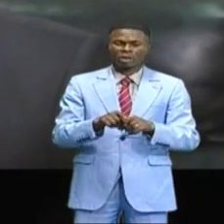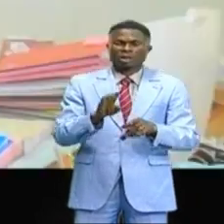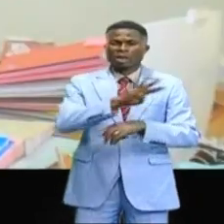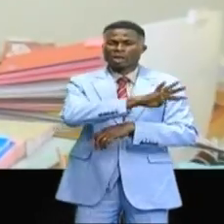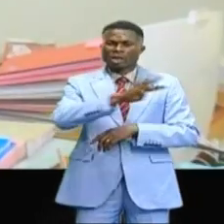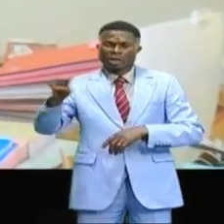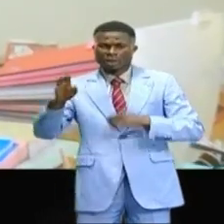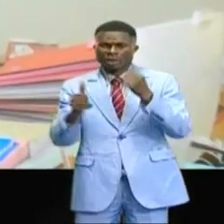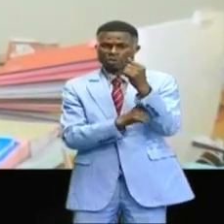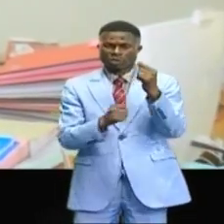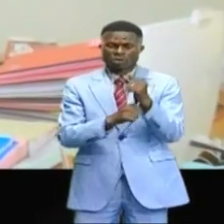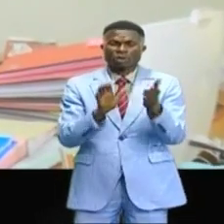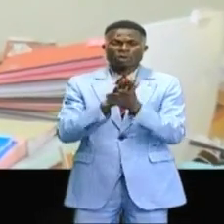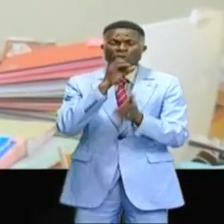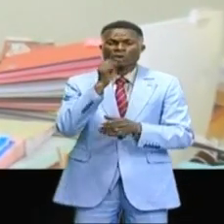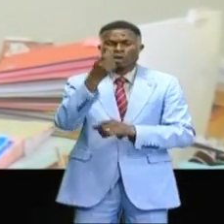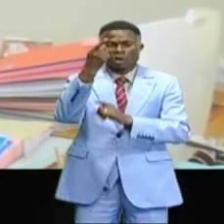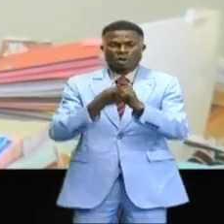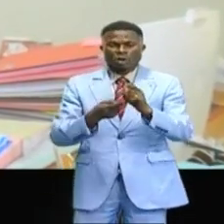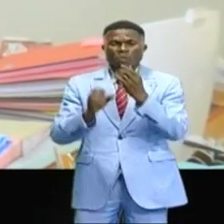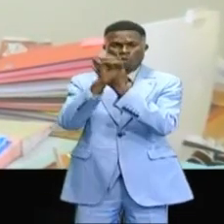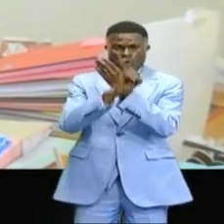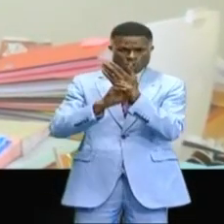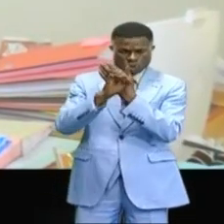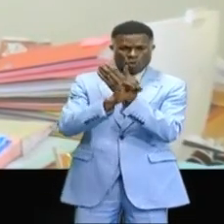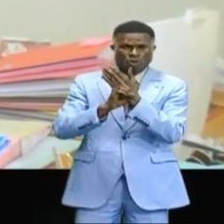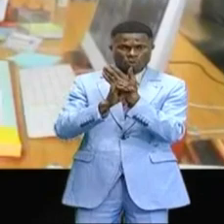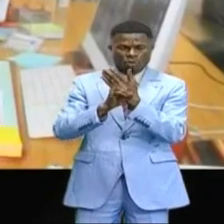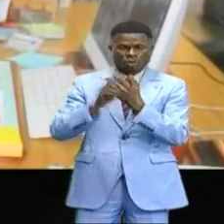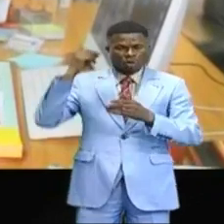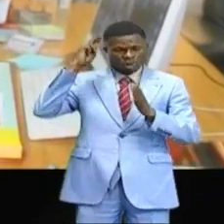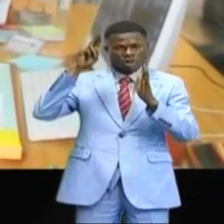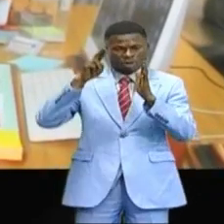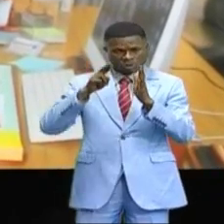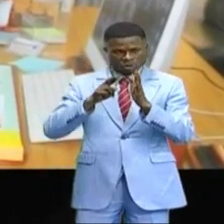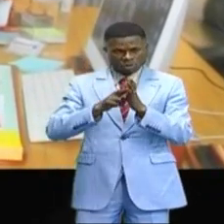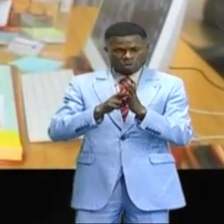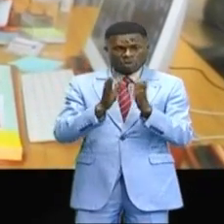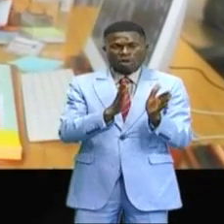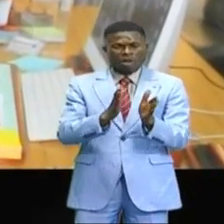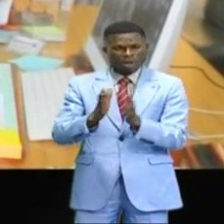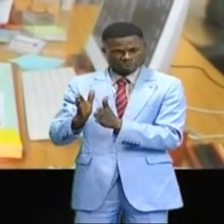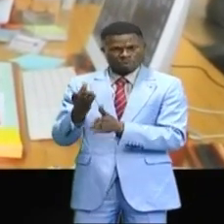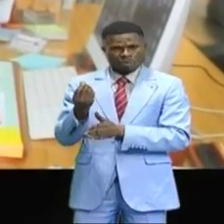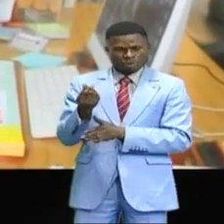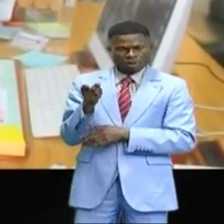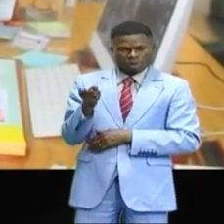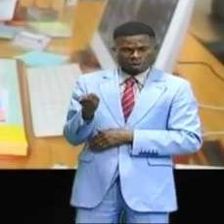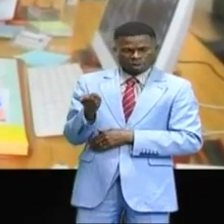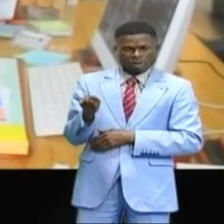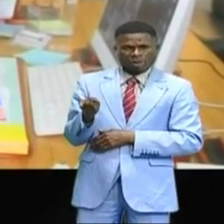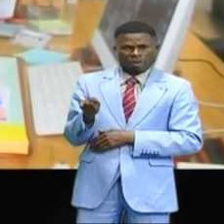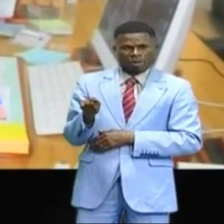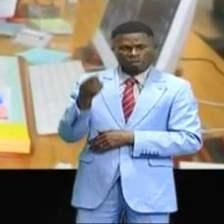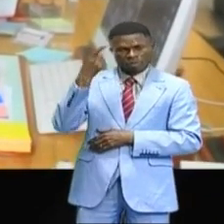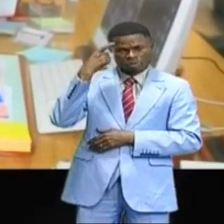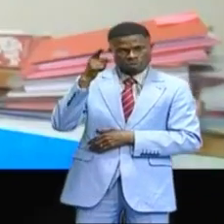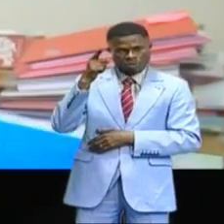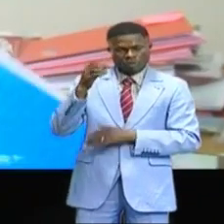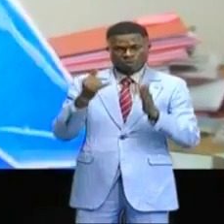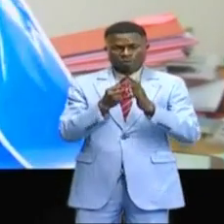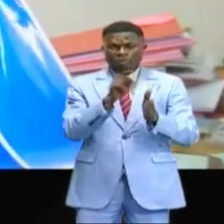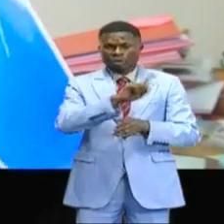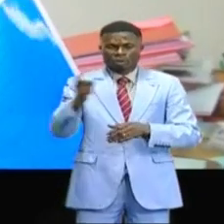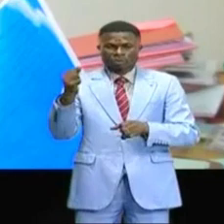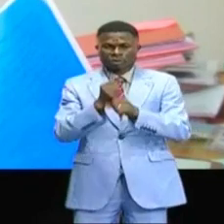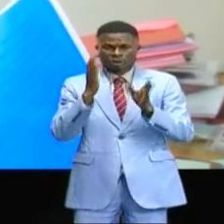à retraiter d'ici la fin du mois d'août et pour lequel le gouvernement a déjà disponibilisé les fonds nécessaires, 6 000 agents